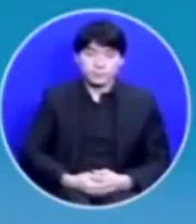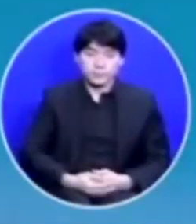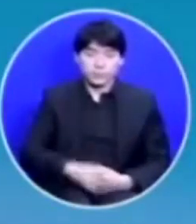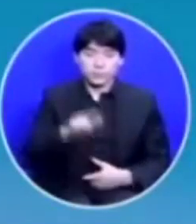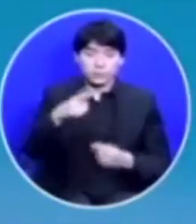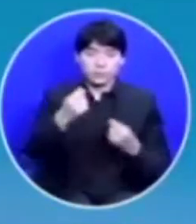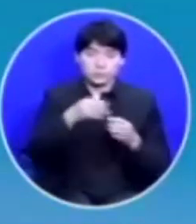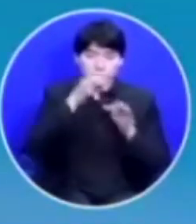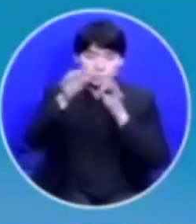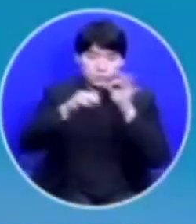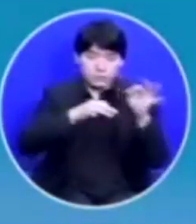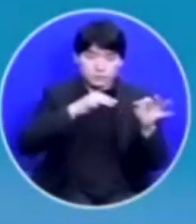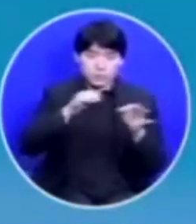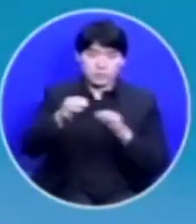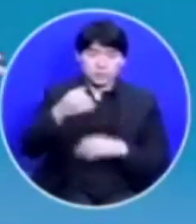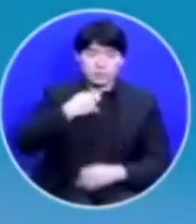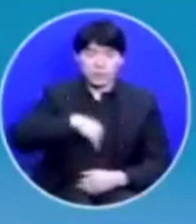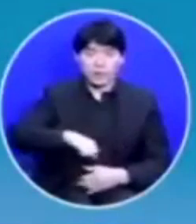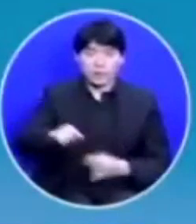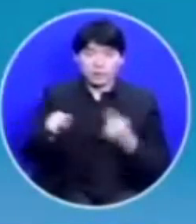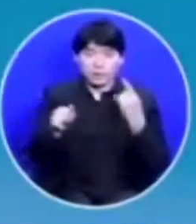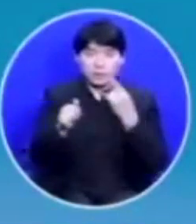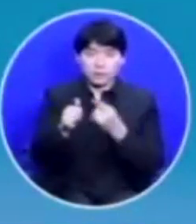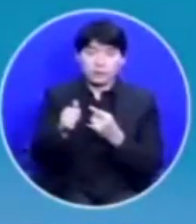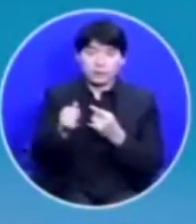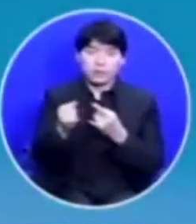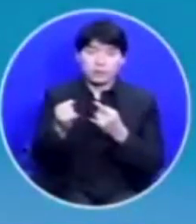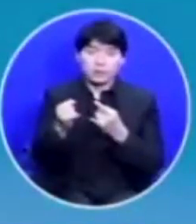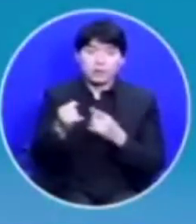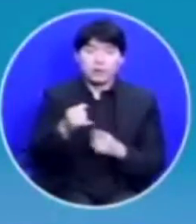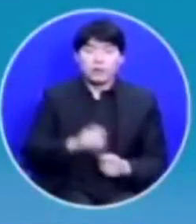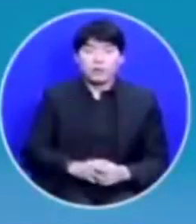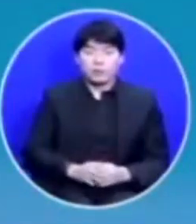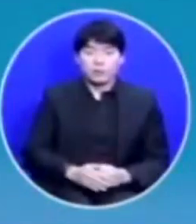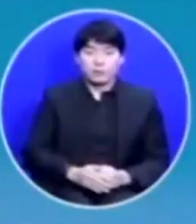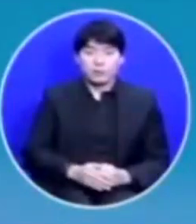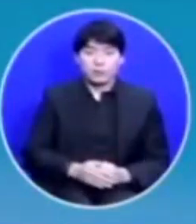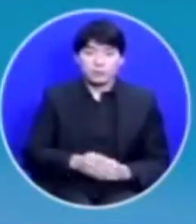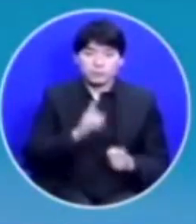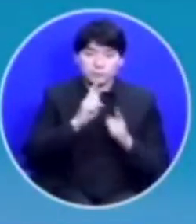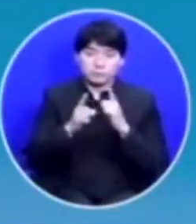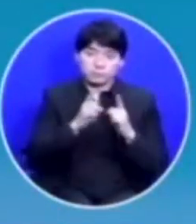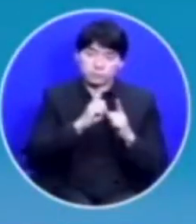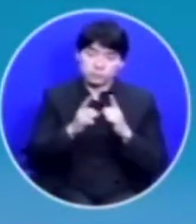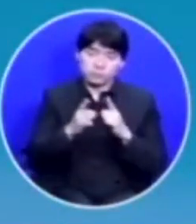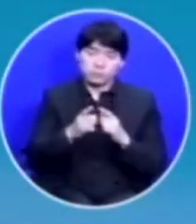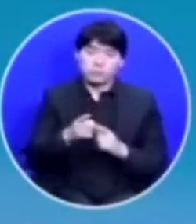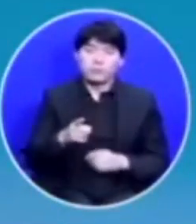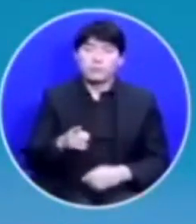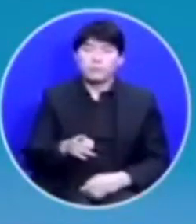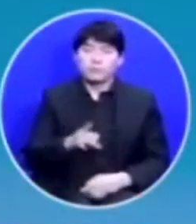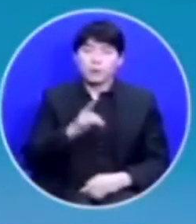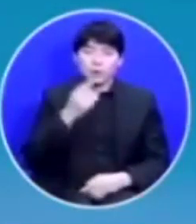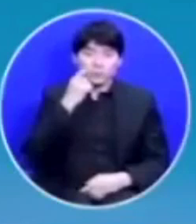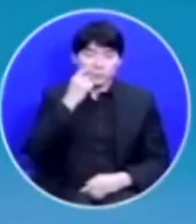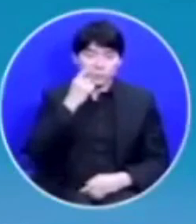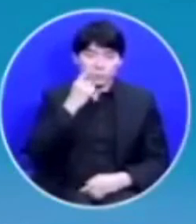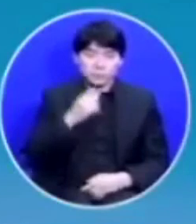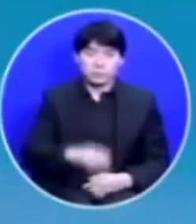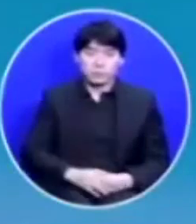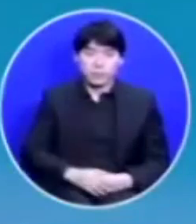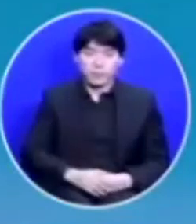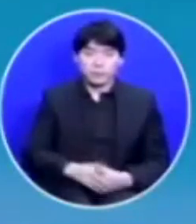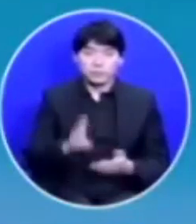그렇게 부르짖는 그 딸에게 해줄 수 있는 건 없었어요 그냥 기도해 주는 것 같고 주님 이너로